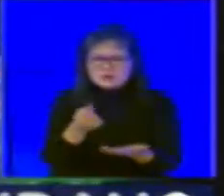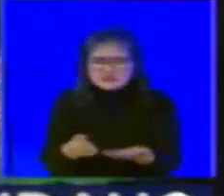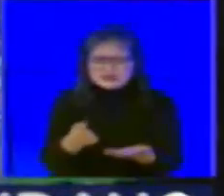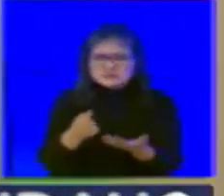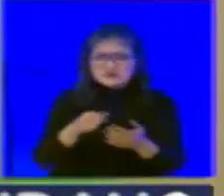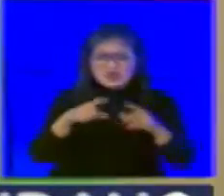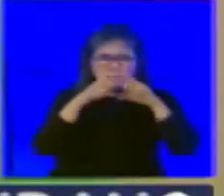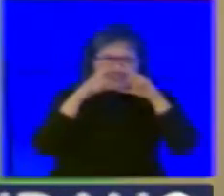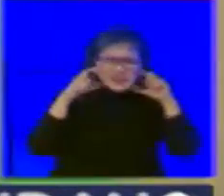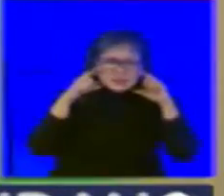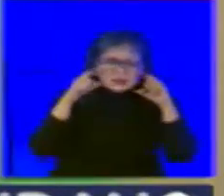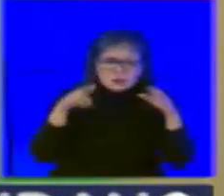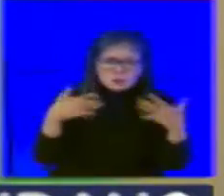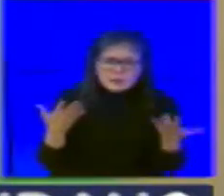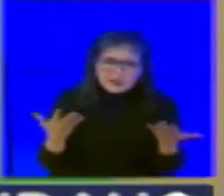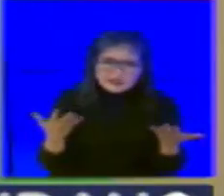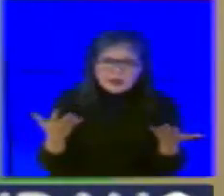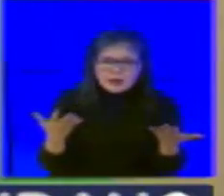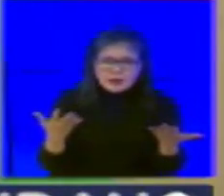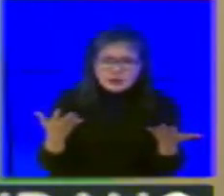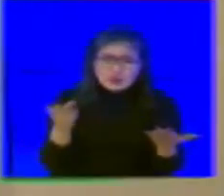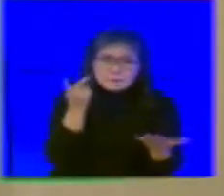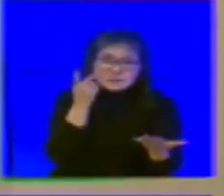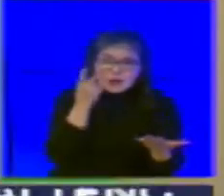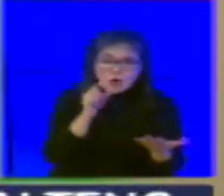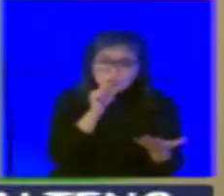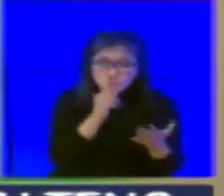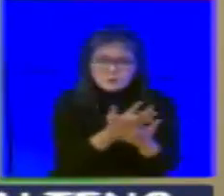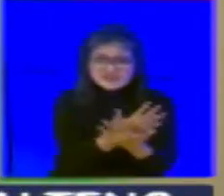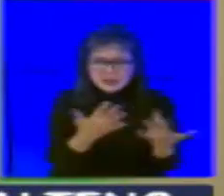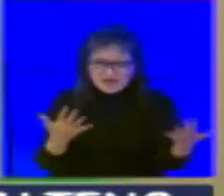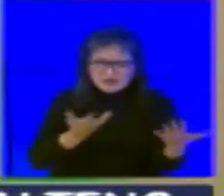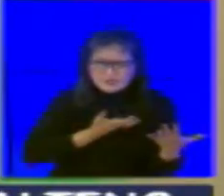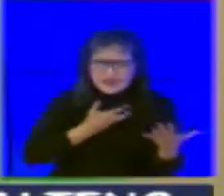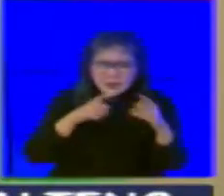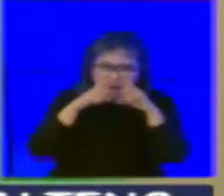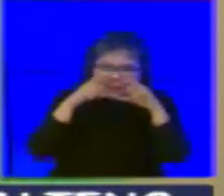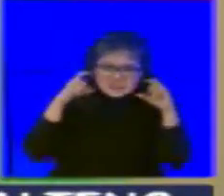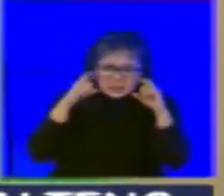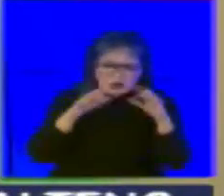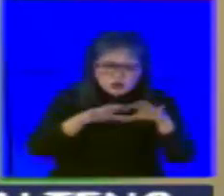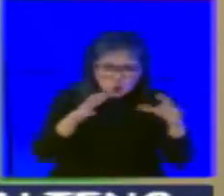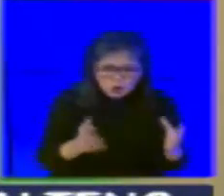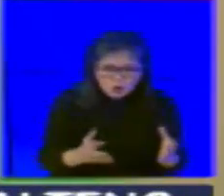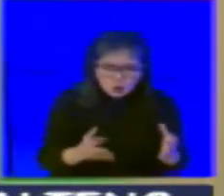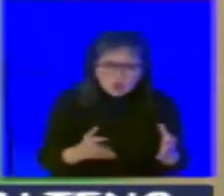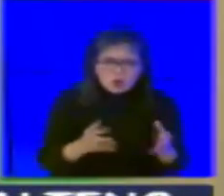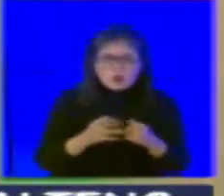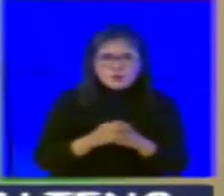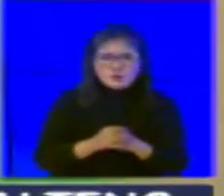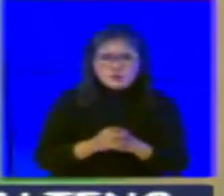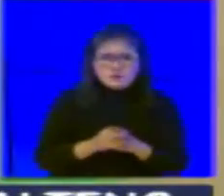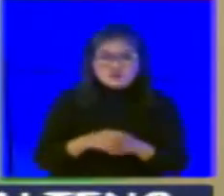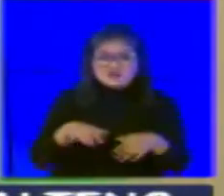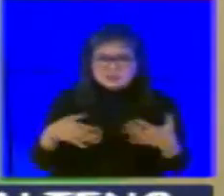Masker atau antisipasi untuk masyarakat yang menggunakan masker, apakah masih ada stoknya masker yang ada di wilayah